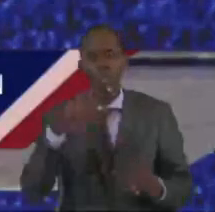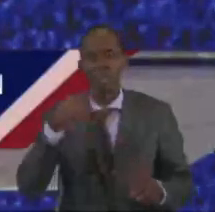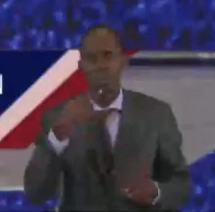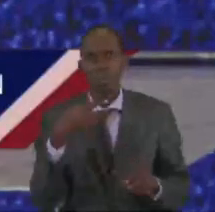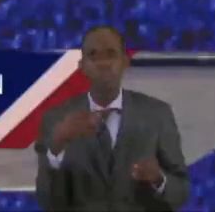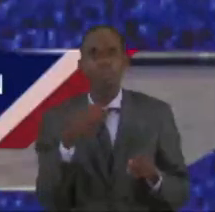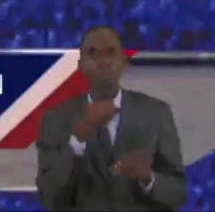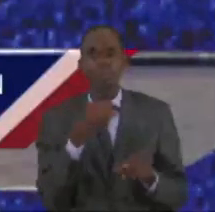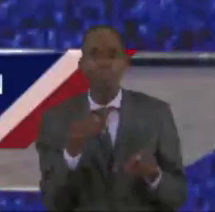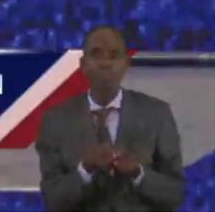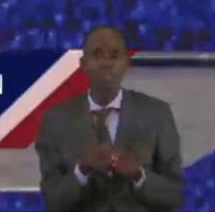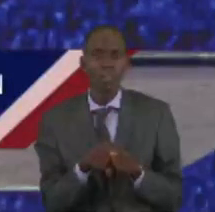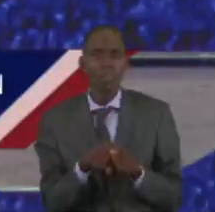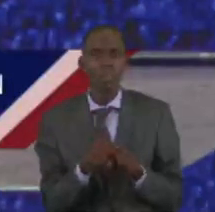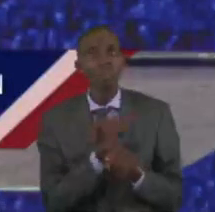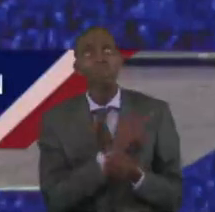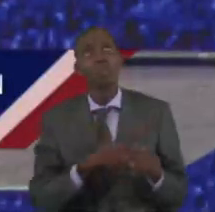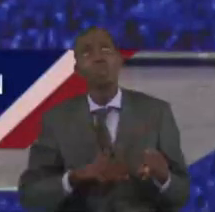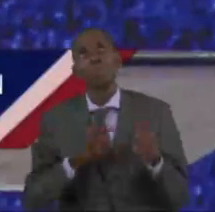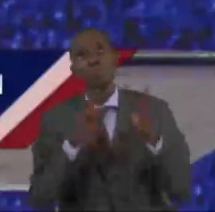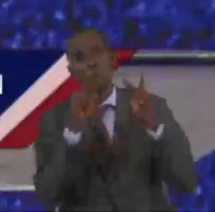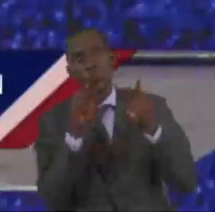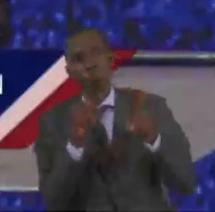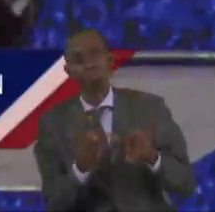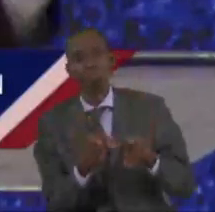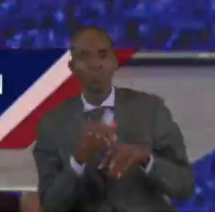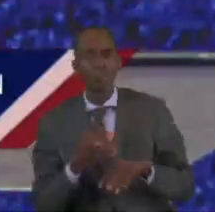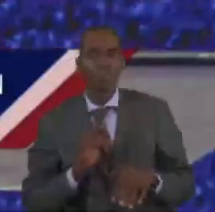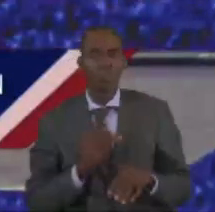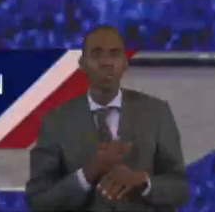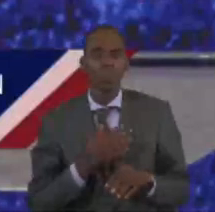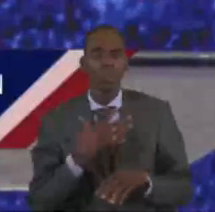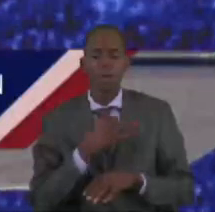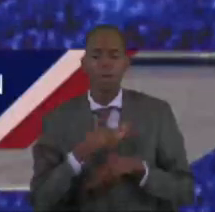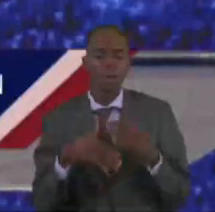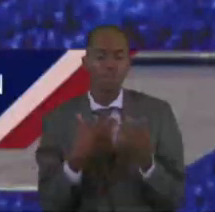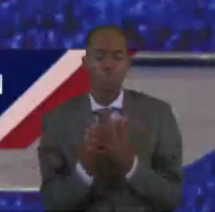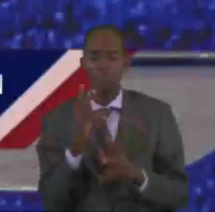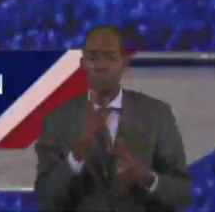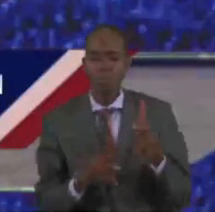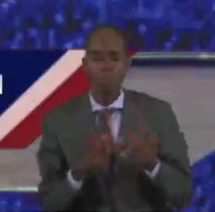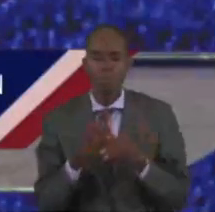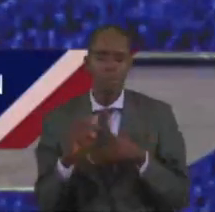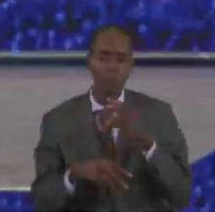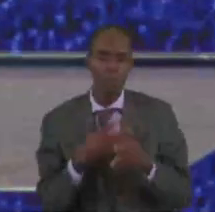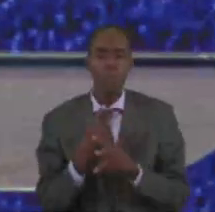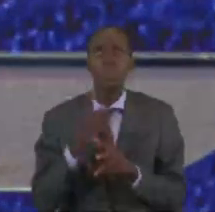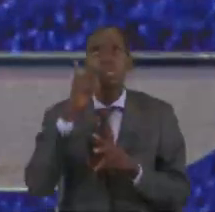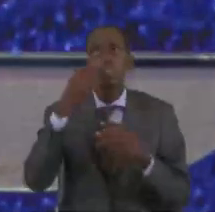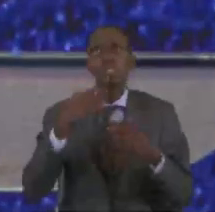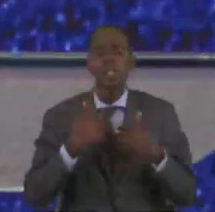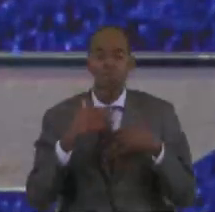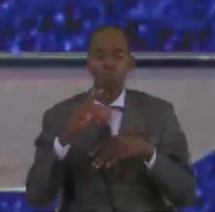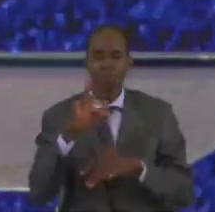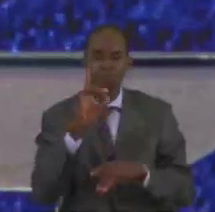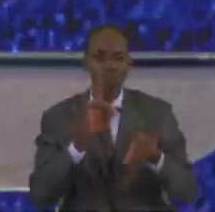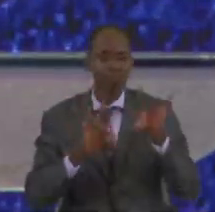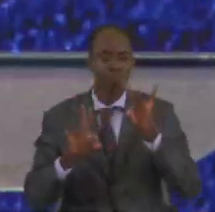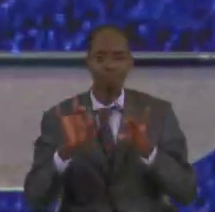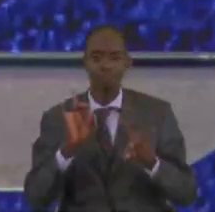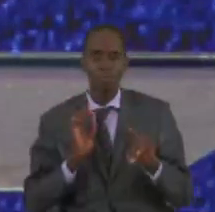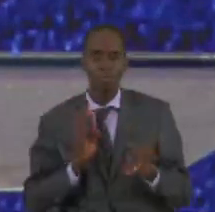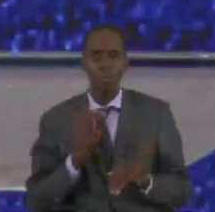l'évangile, ainsi nous parlons non comme pour plaire à des hommes, comme Dieu nous a vus, et les gens du monde,